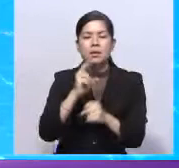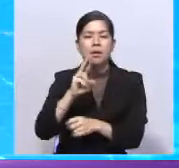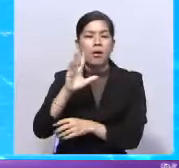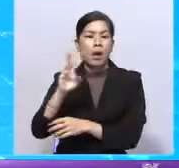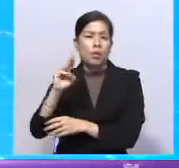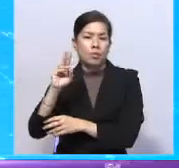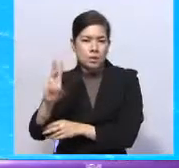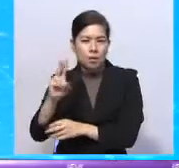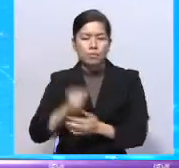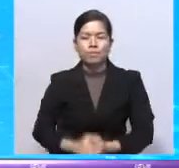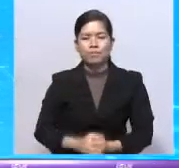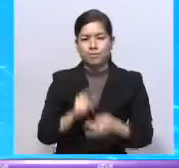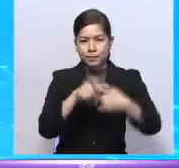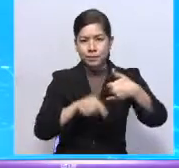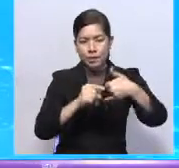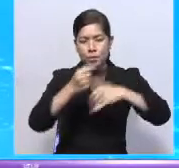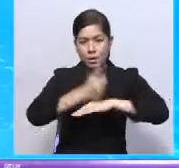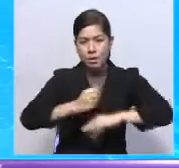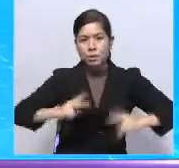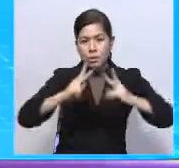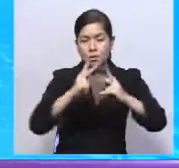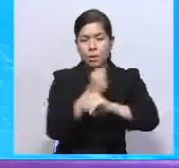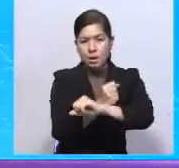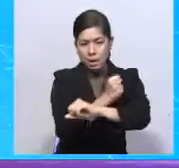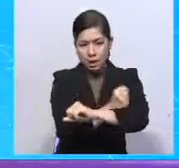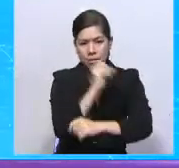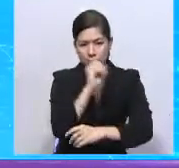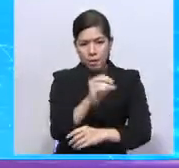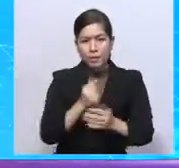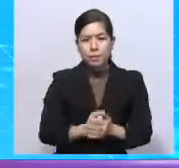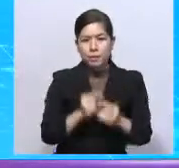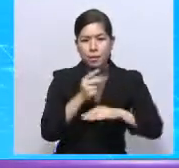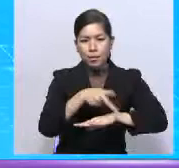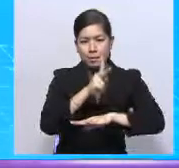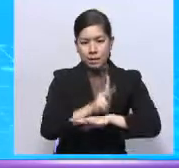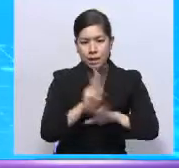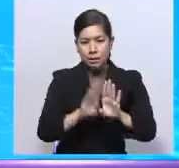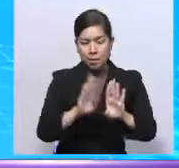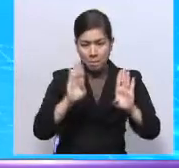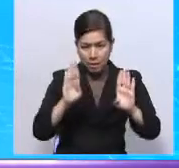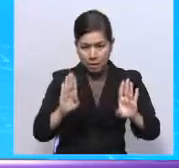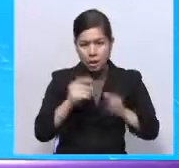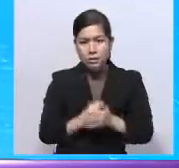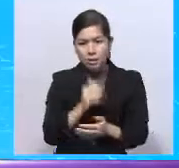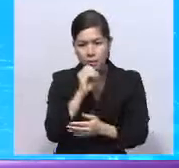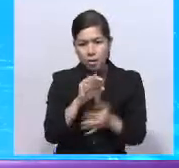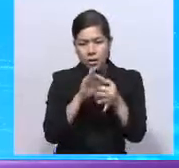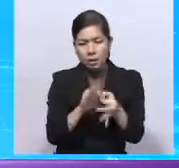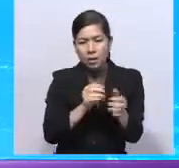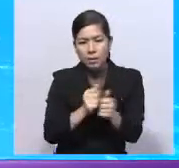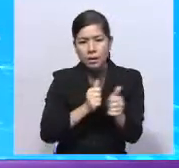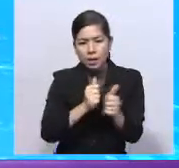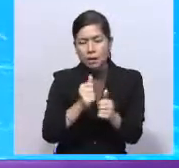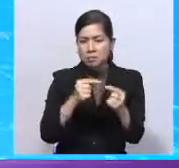2562ด้วยพลตำรวจเอกอดุลแสงสิงแก้วรัฐมนตรีว่าการกระทรวงแรงงานก็กล่าวนะครับภายหลังจากเป็นประธานการเปิดงานบอกว่าการแข่งขันฝีมือแรงง